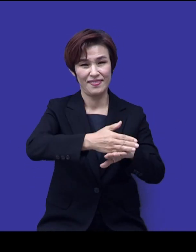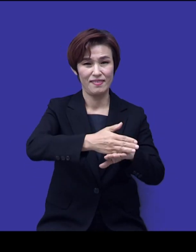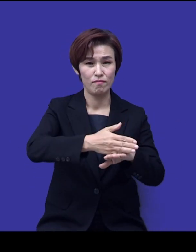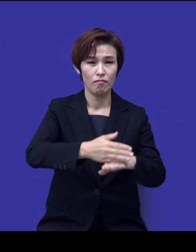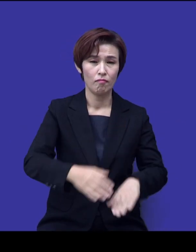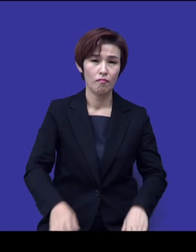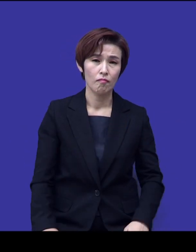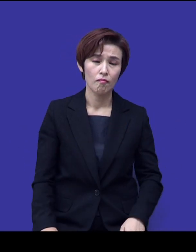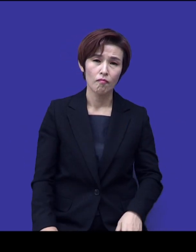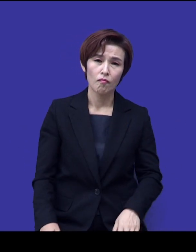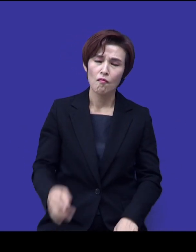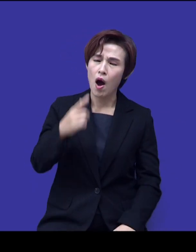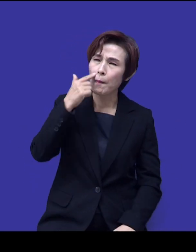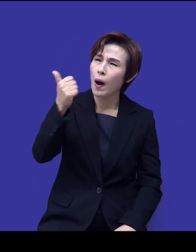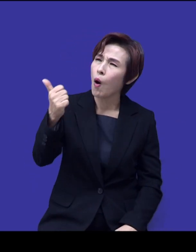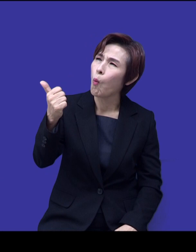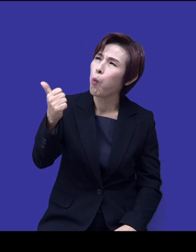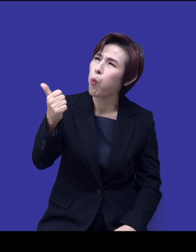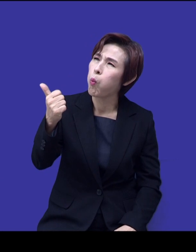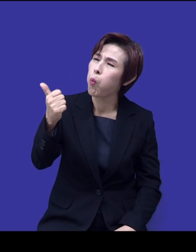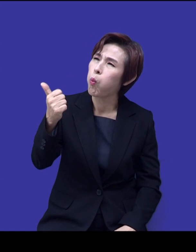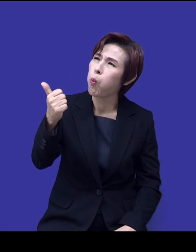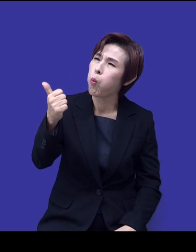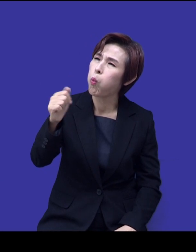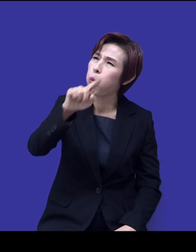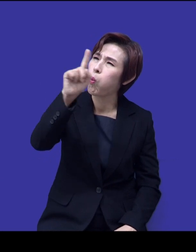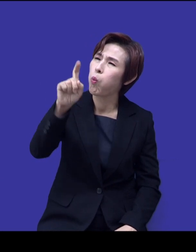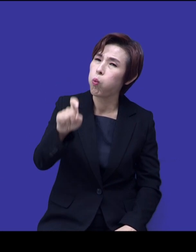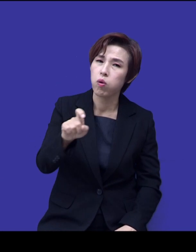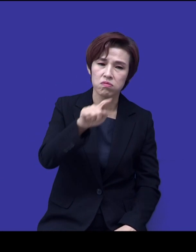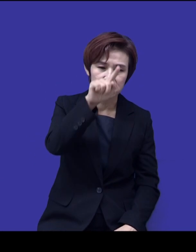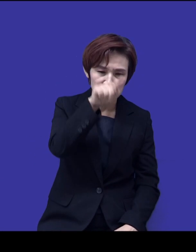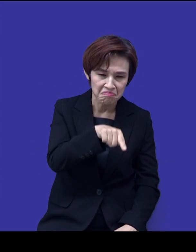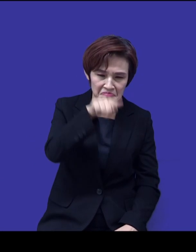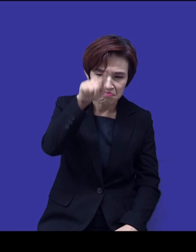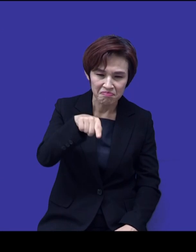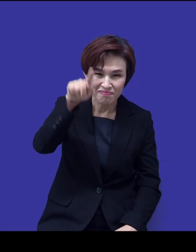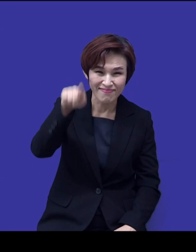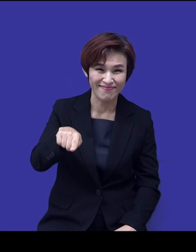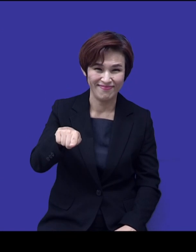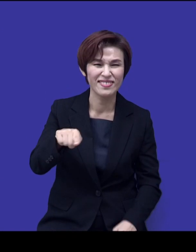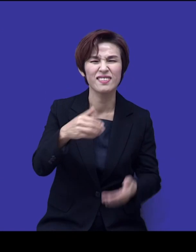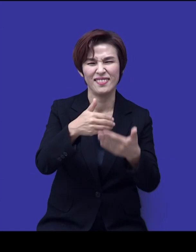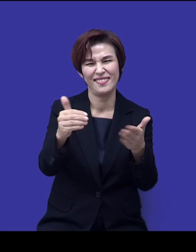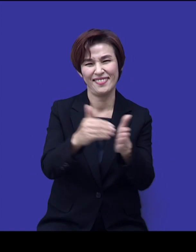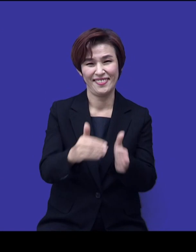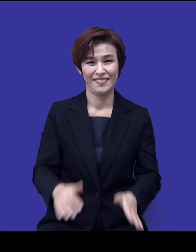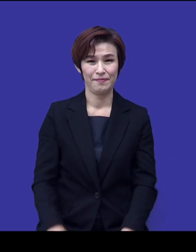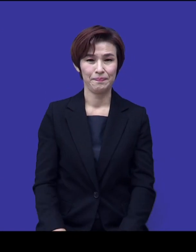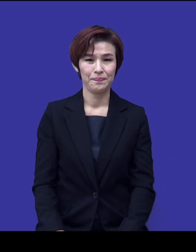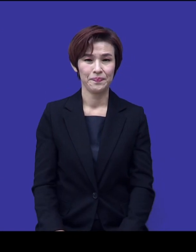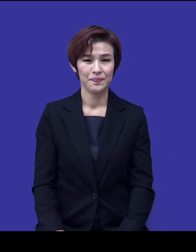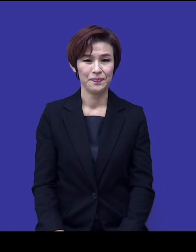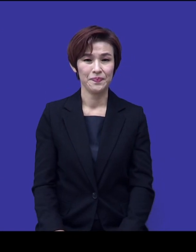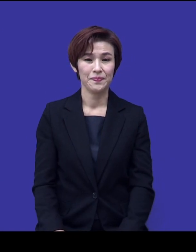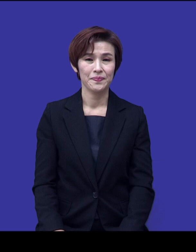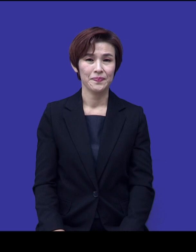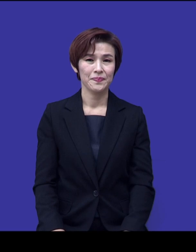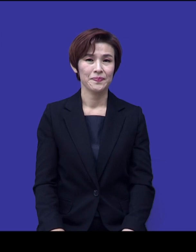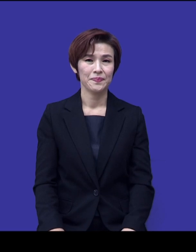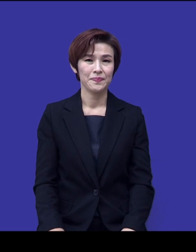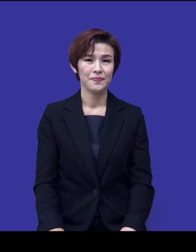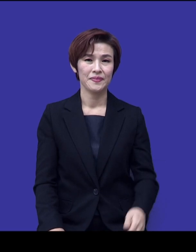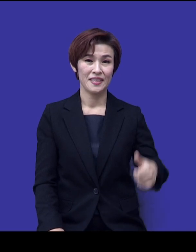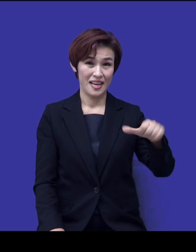그러니까 아버지 이미지가 안 된다면 친구가 짝대기 세 개라도 그려준 게 고맙죠. 예. 예. 그래서 이 아이들 첫 여행을 갔게